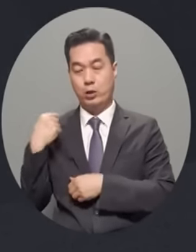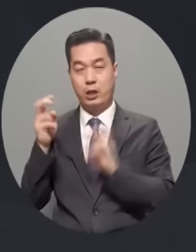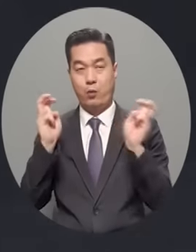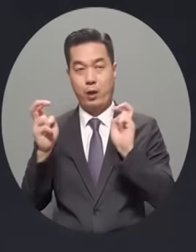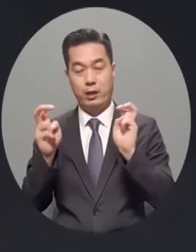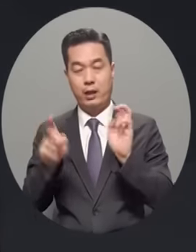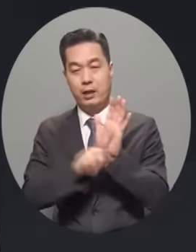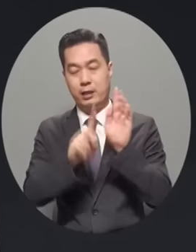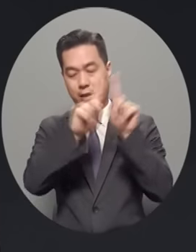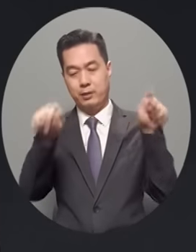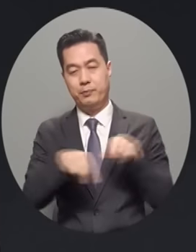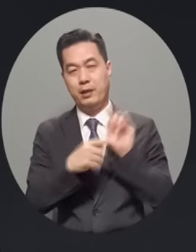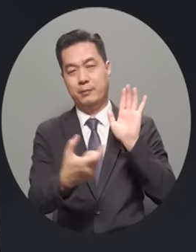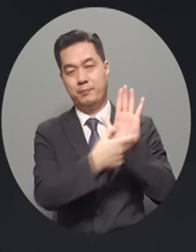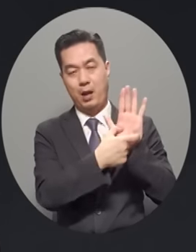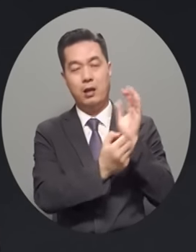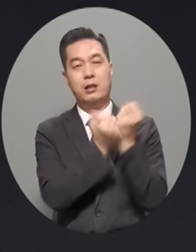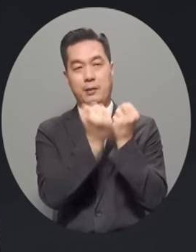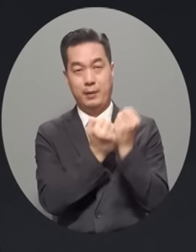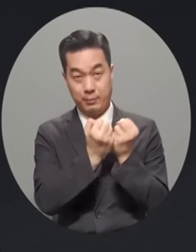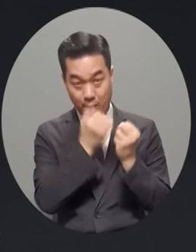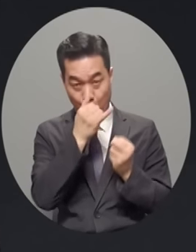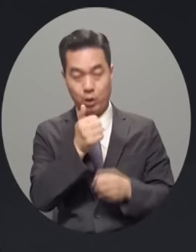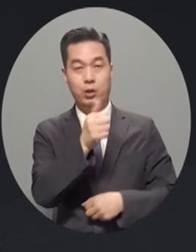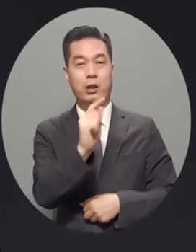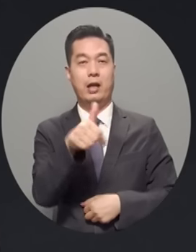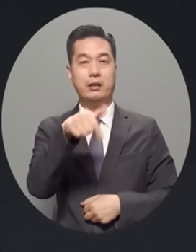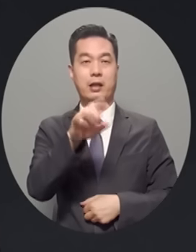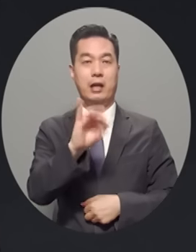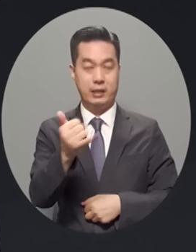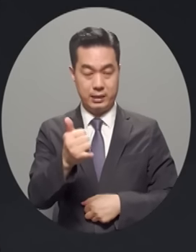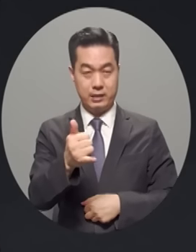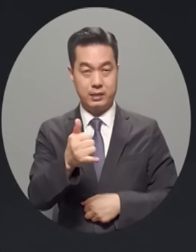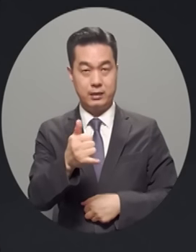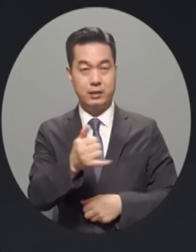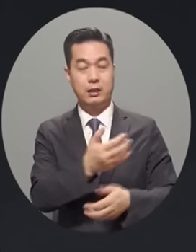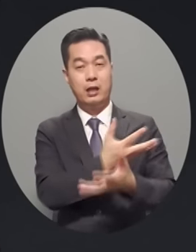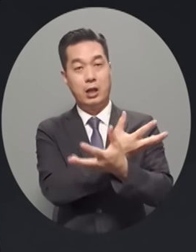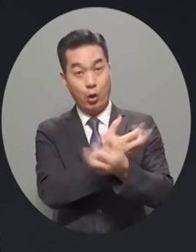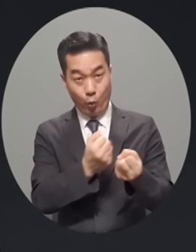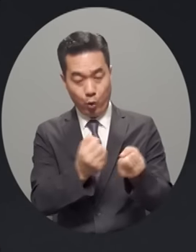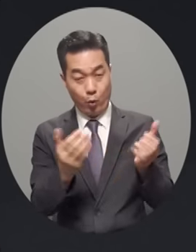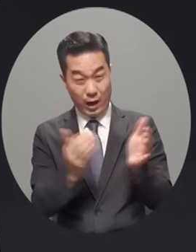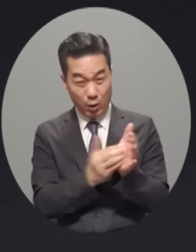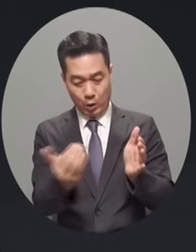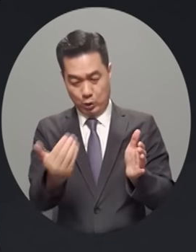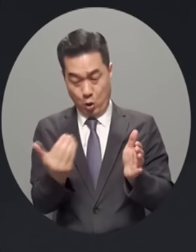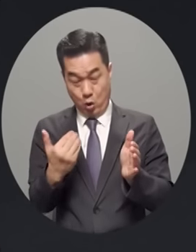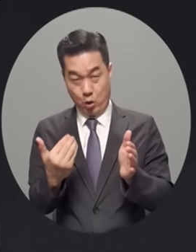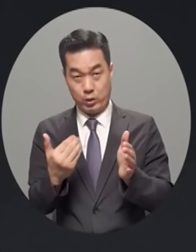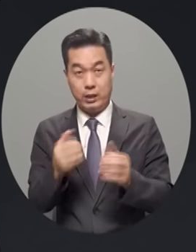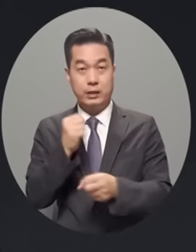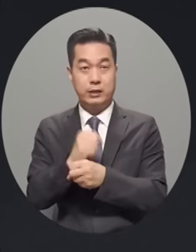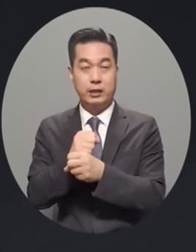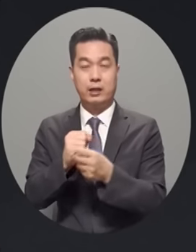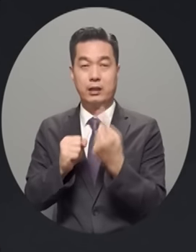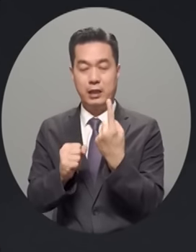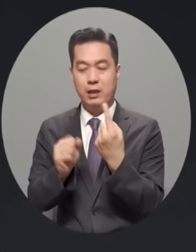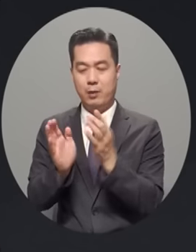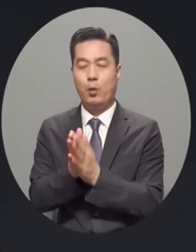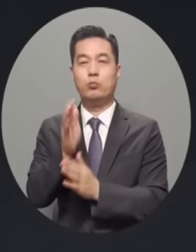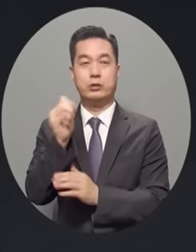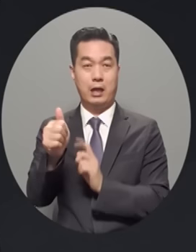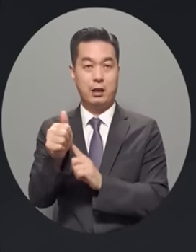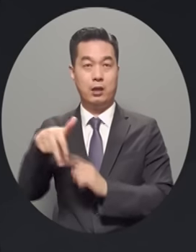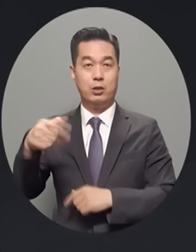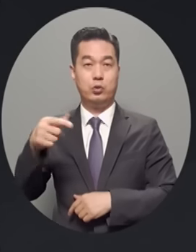해명에 나섰습니다 한가인 씨 섭외 완료를 보고 받기 앞서 이재원 제작일 본부장이 조수빈 MC